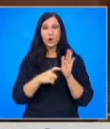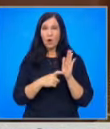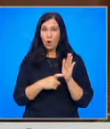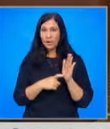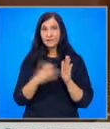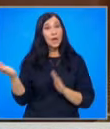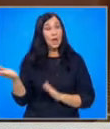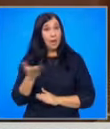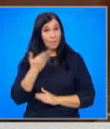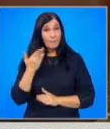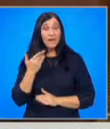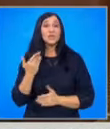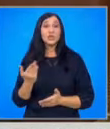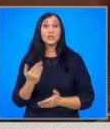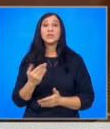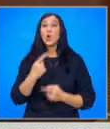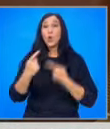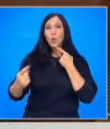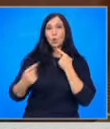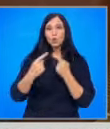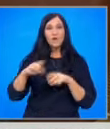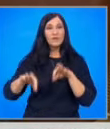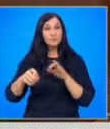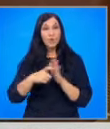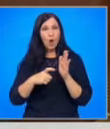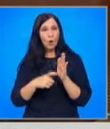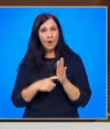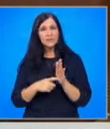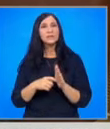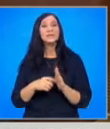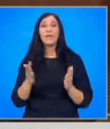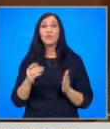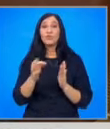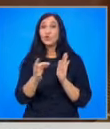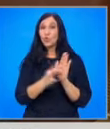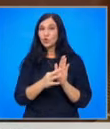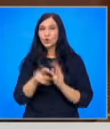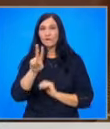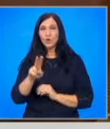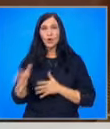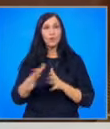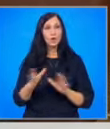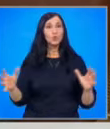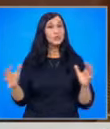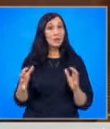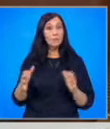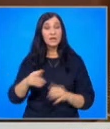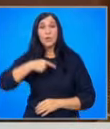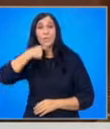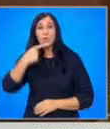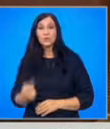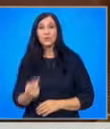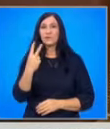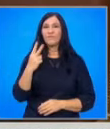кодекс беше с изричното условие изборния кодекс да бъде точка 2. Народното събрание се произнесе с